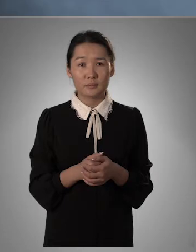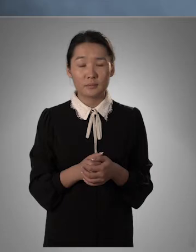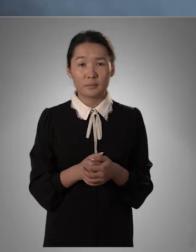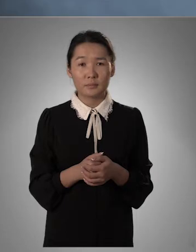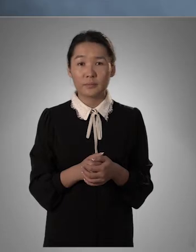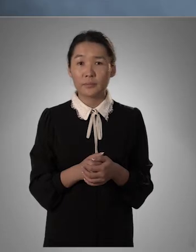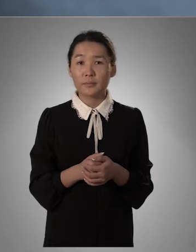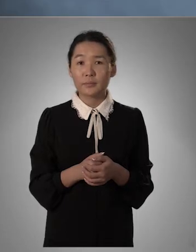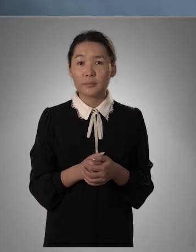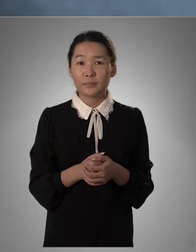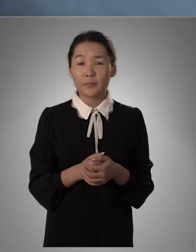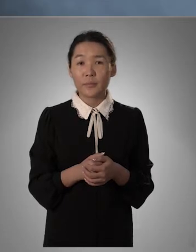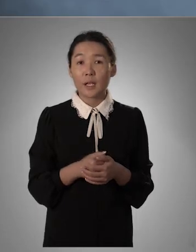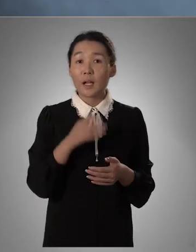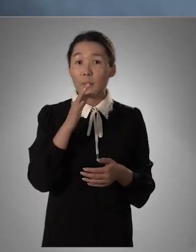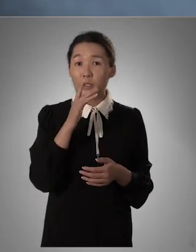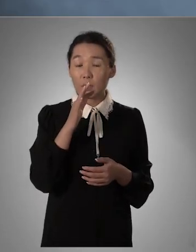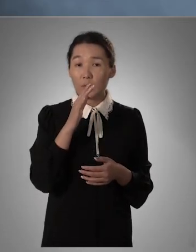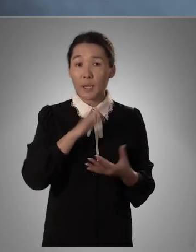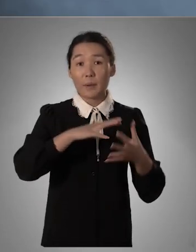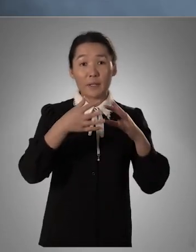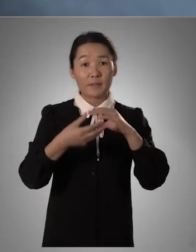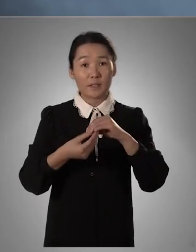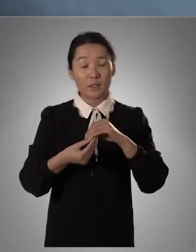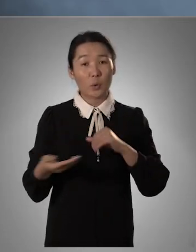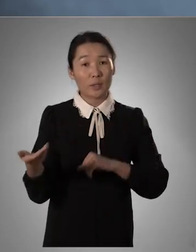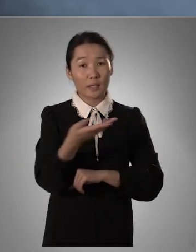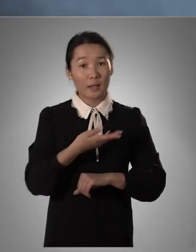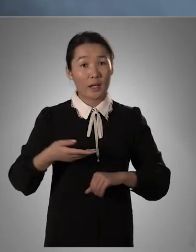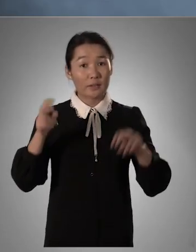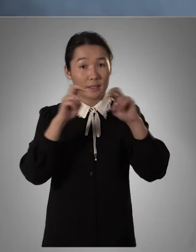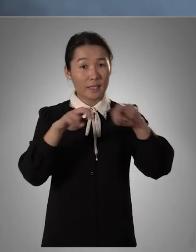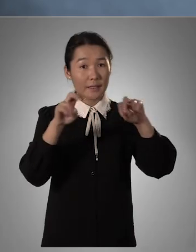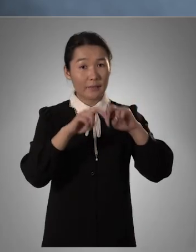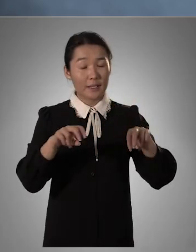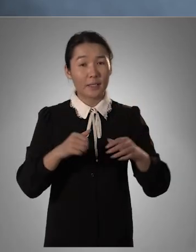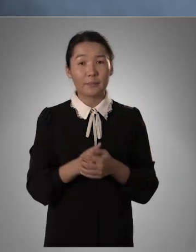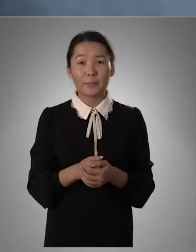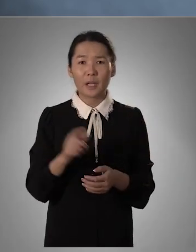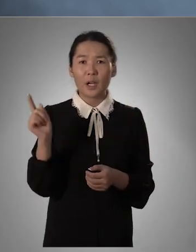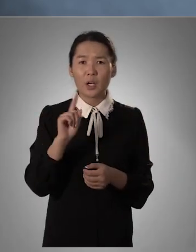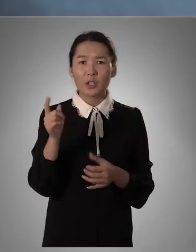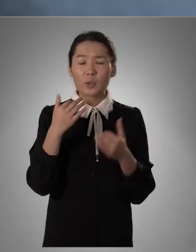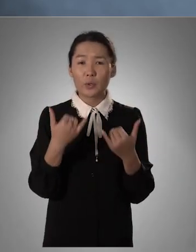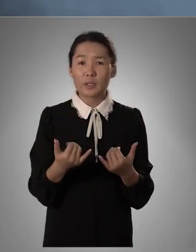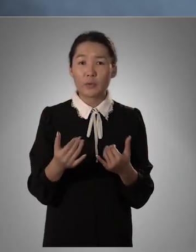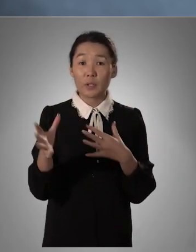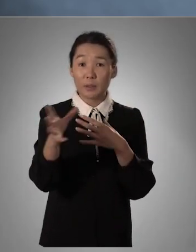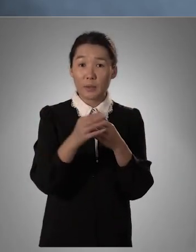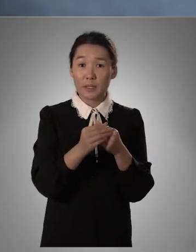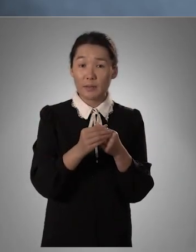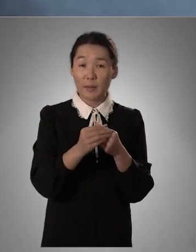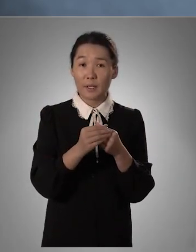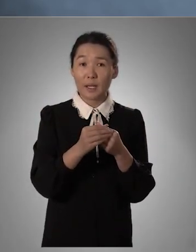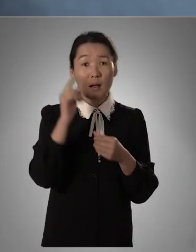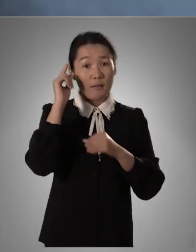итак пришло время подвести и ноги наш исследования что сегодня мы с вами выяснили